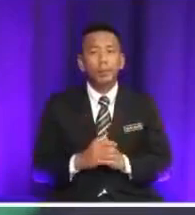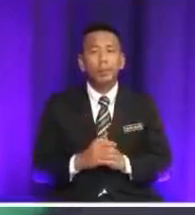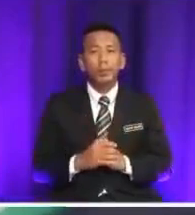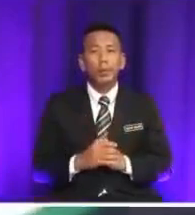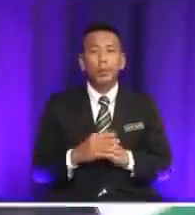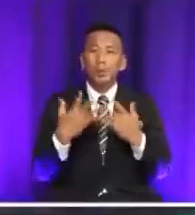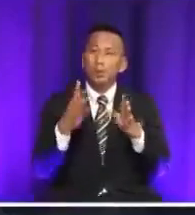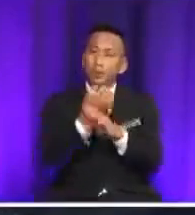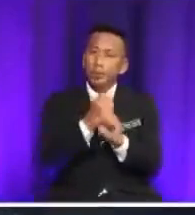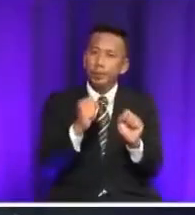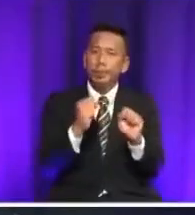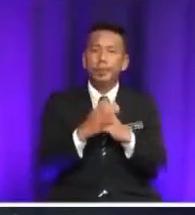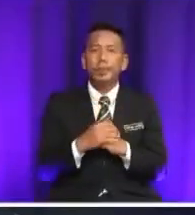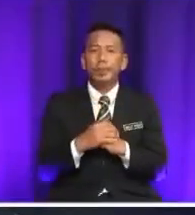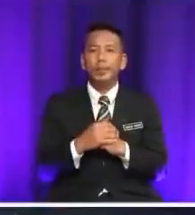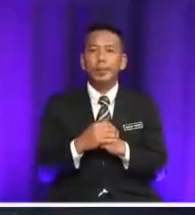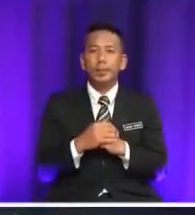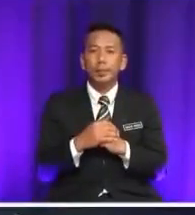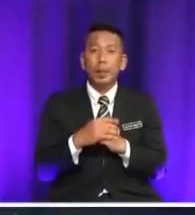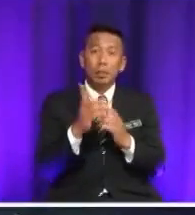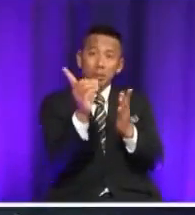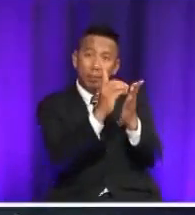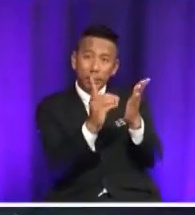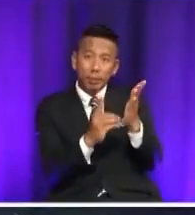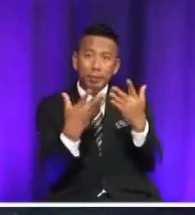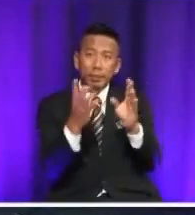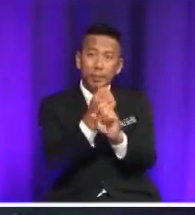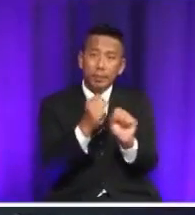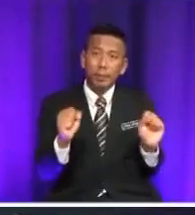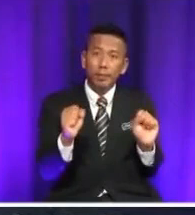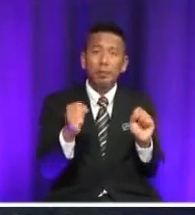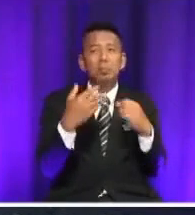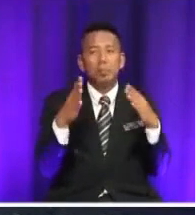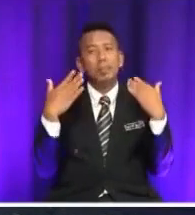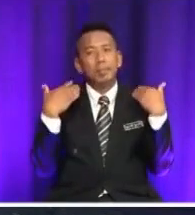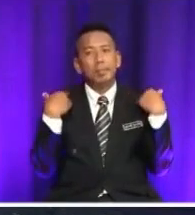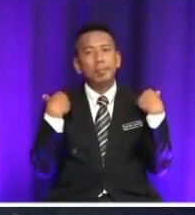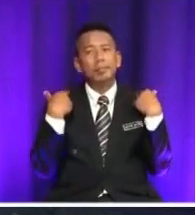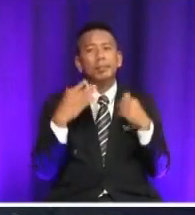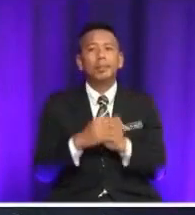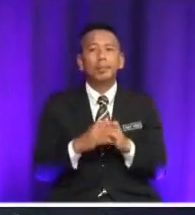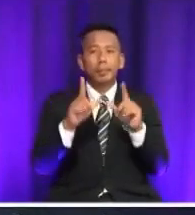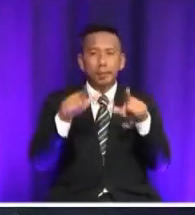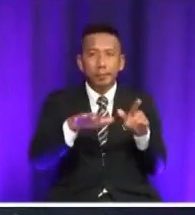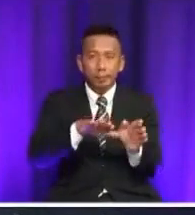bagian desain oke di sini udah ada nih Oke